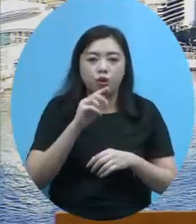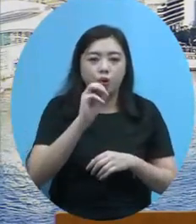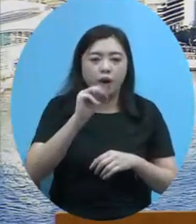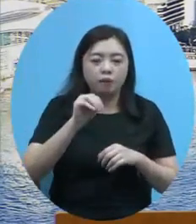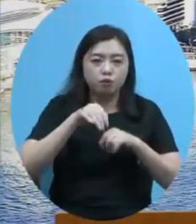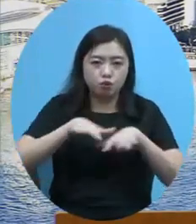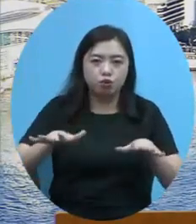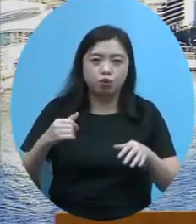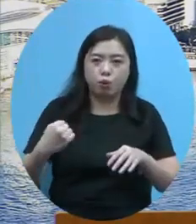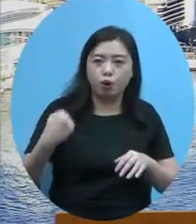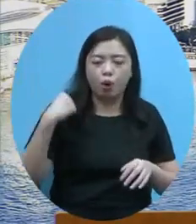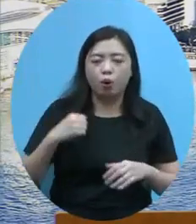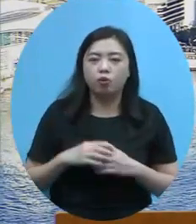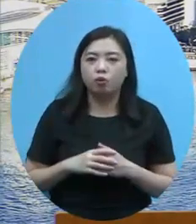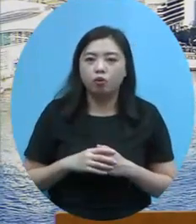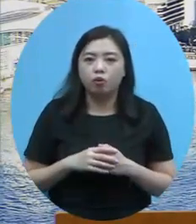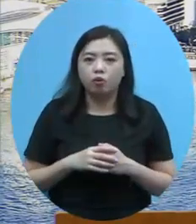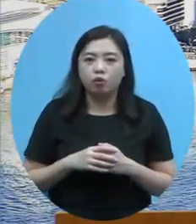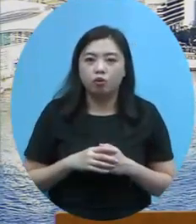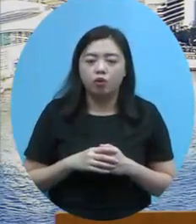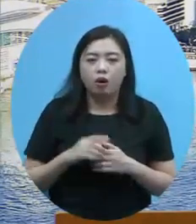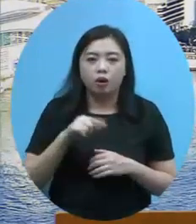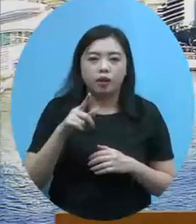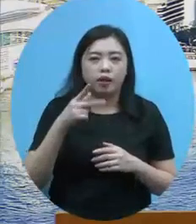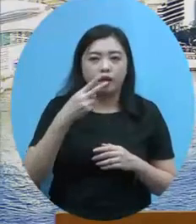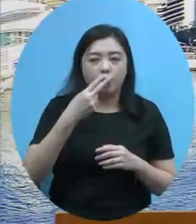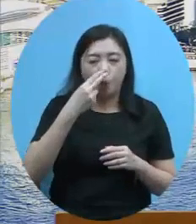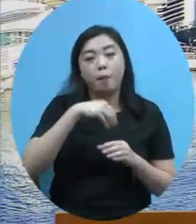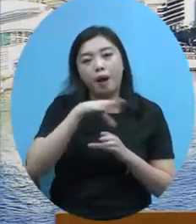一個傳染力好高嘅病毒啦，咁所以都係預期之內